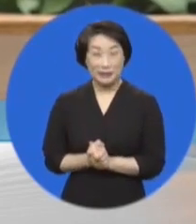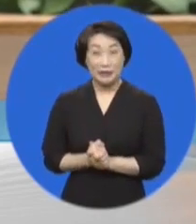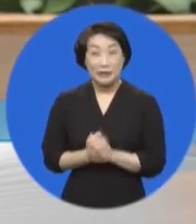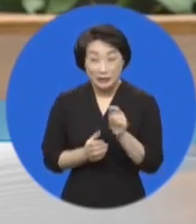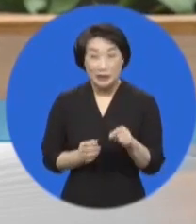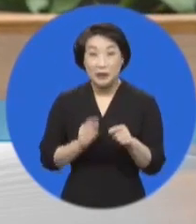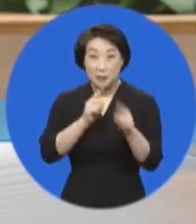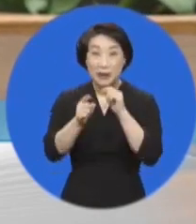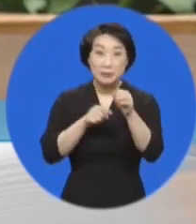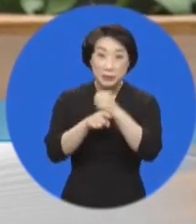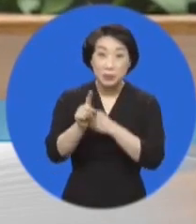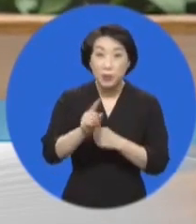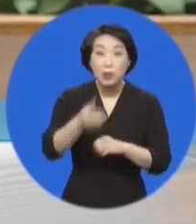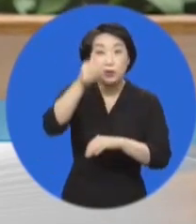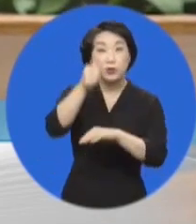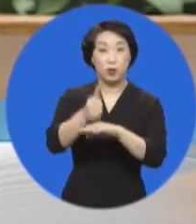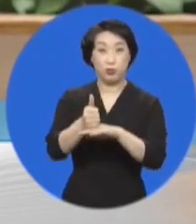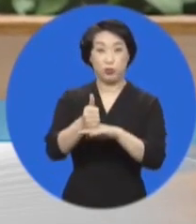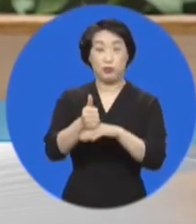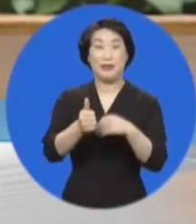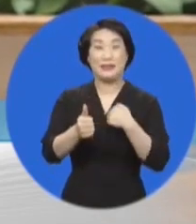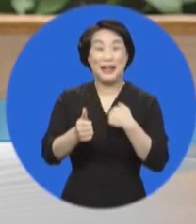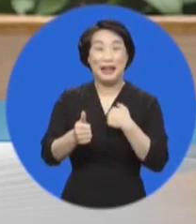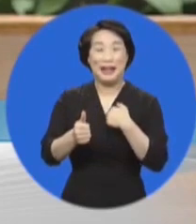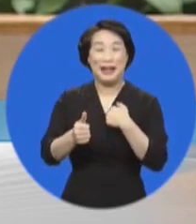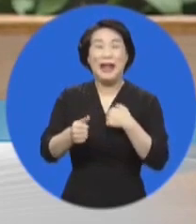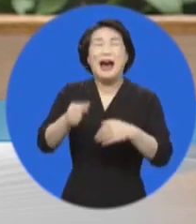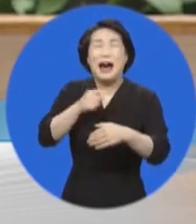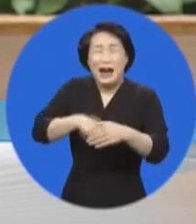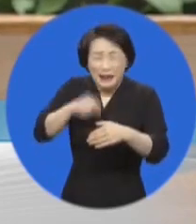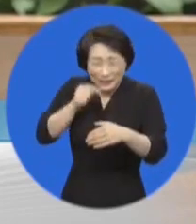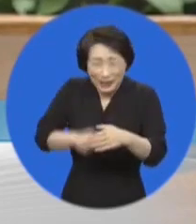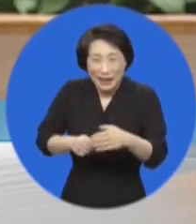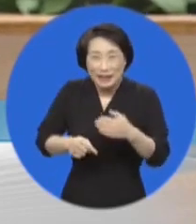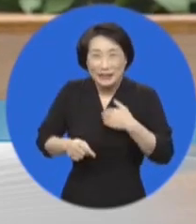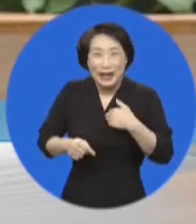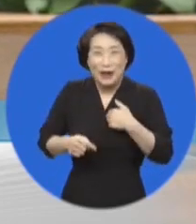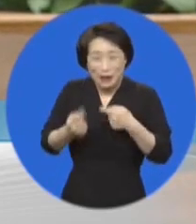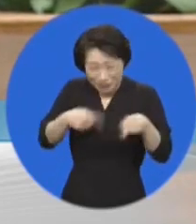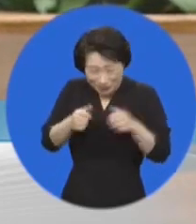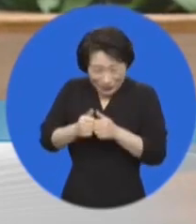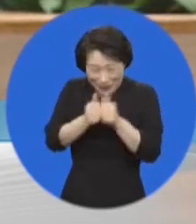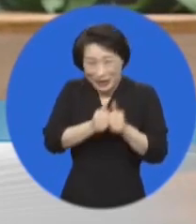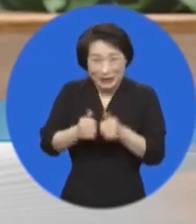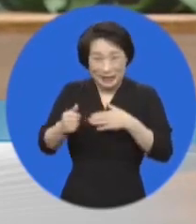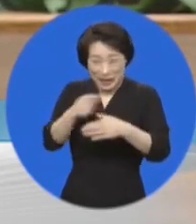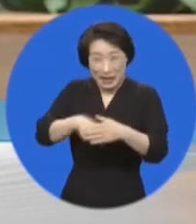이 말은 결국은 내 한복판 내 안에 오셨다.